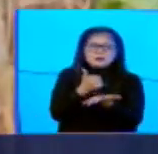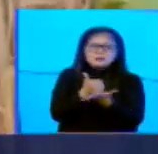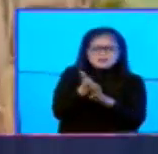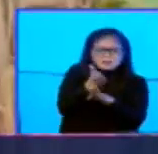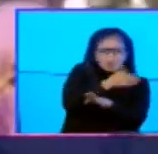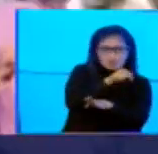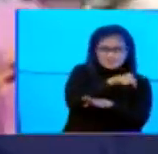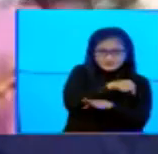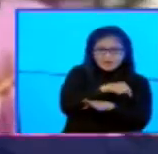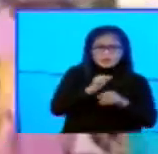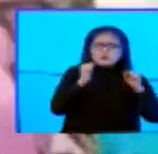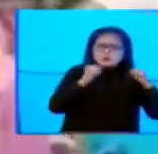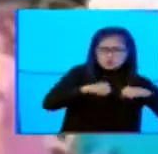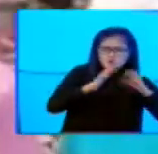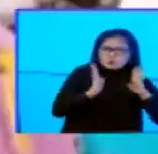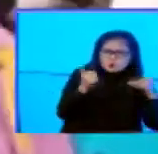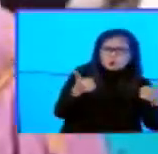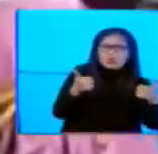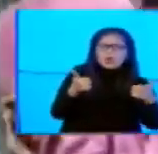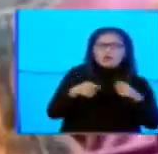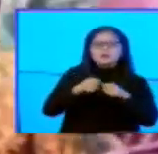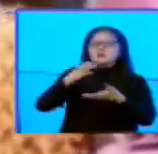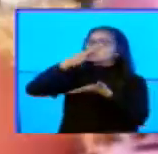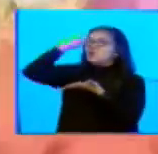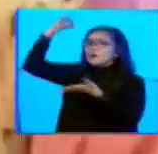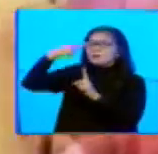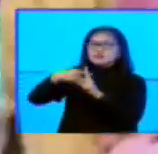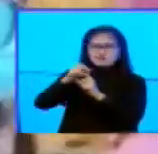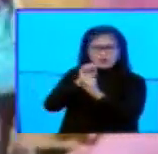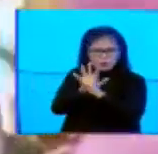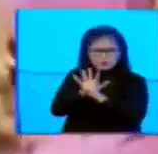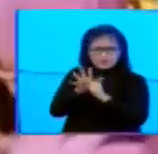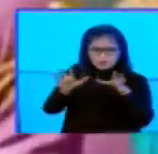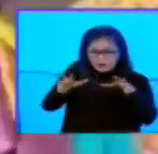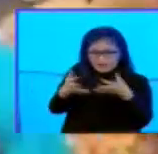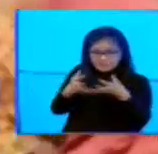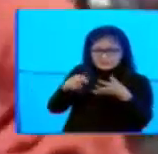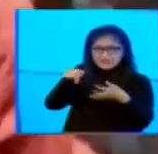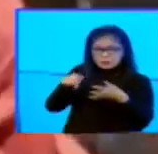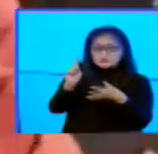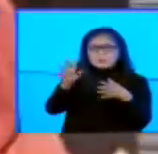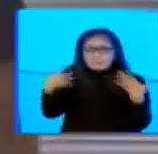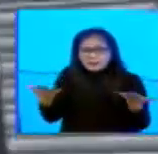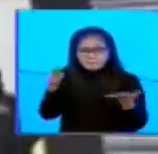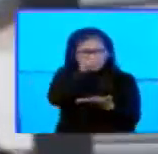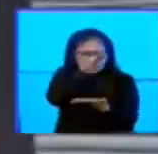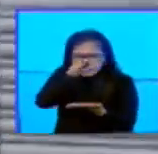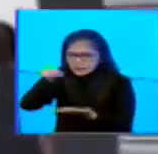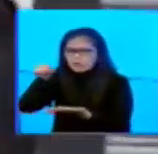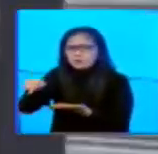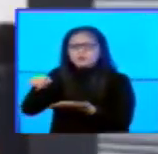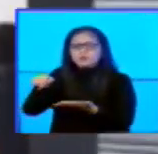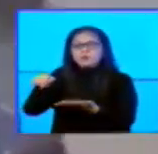mengikuti protokol kesehatan. Jika hasil tes swab pasien positif COVID-19, tim Gakumdu COVID-19 akan melakukan tracing.